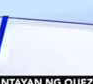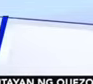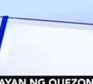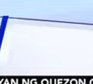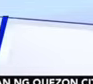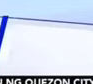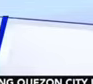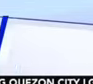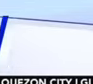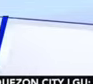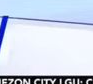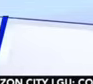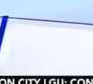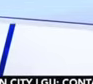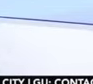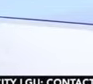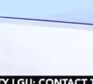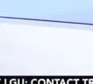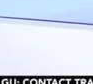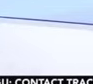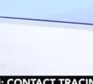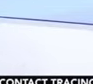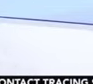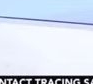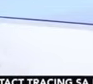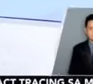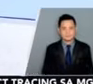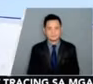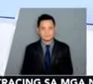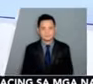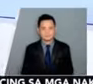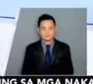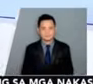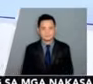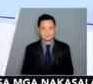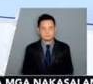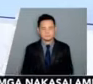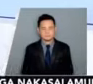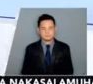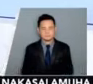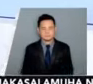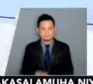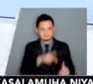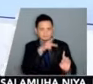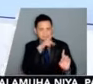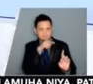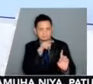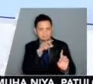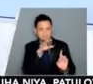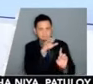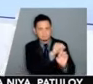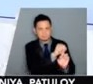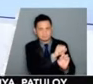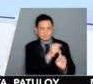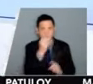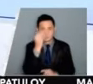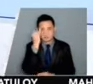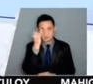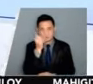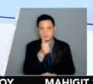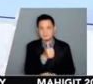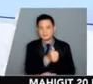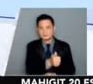Arestado ang isang suspect sa pang-holdup sa Maynila. Aminado siyang target nila ng kasabwat niya ang mga Indian national na naniningil ng